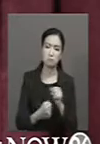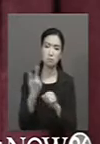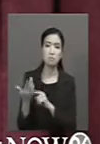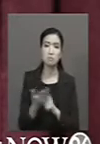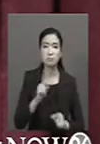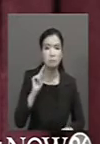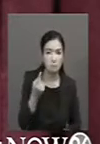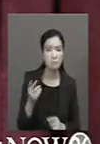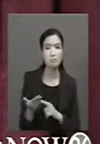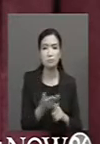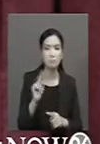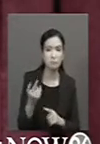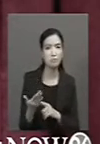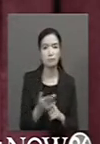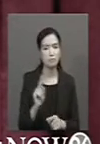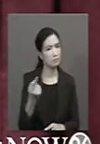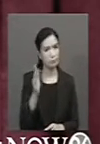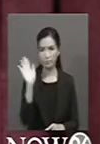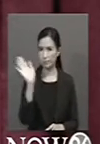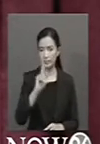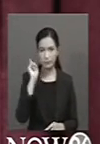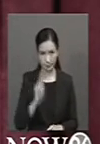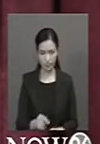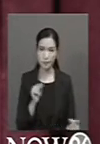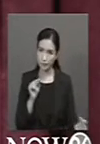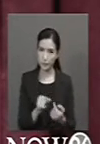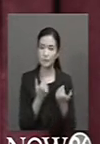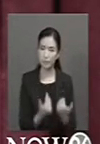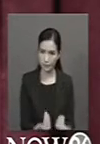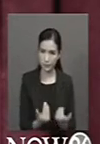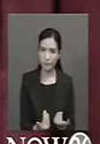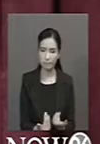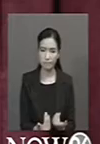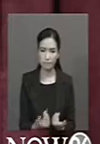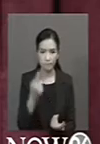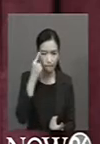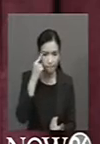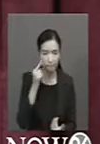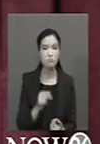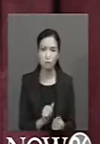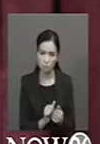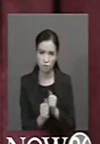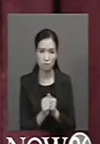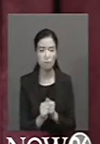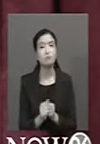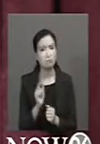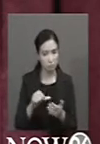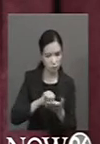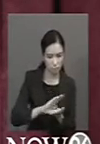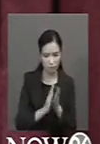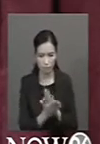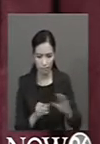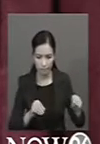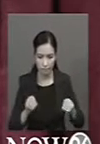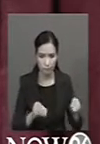าเสนอใหม่ไปเรื่อยๆไม่ได้มันก็ไม่จบสักทีมันก็ไม่ทันต่อการแบบแล้ววันหน้าก็ต้องมากลับเปลี่ยนในนี้ไปในนั่น